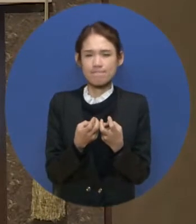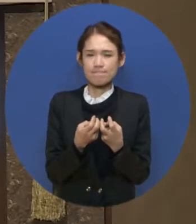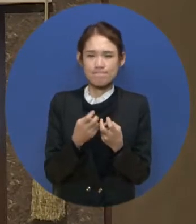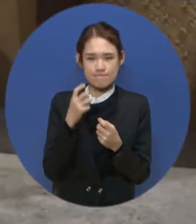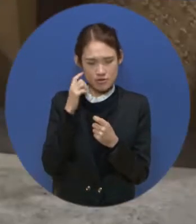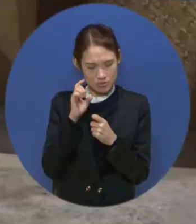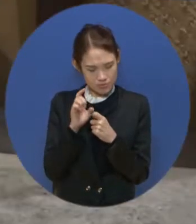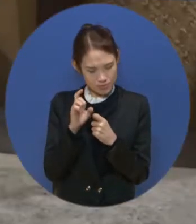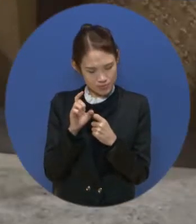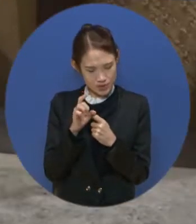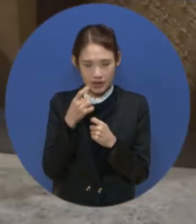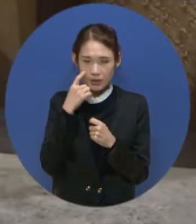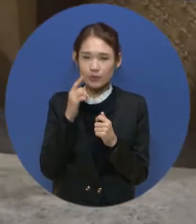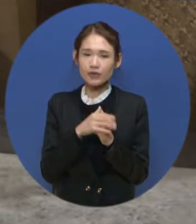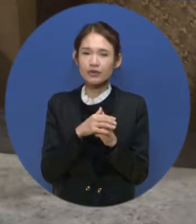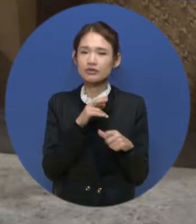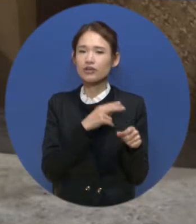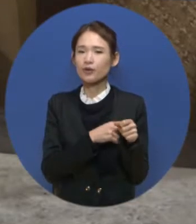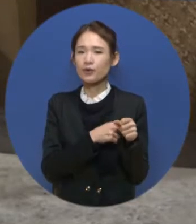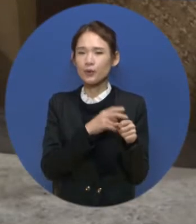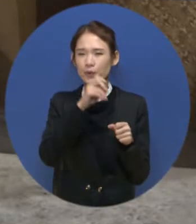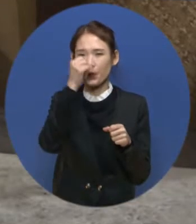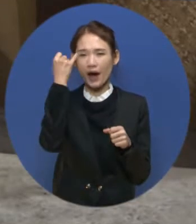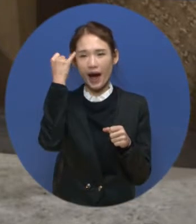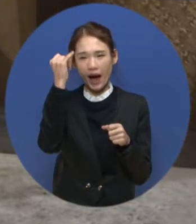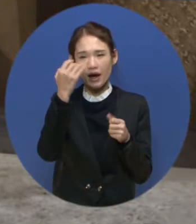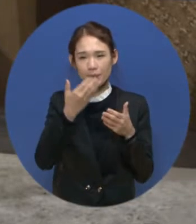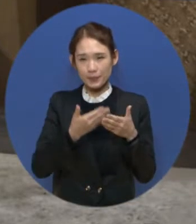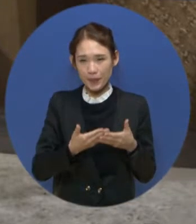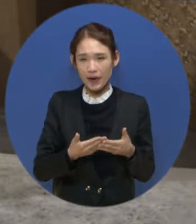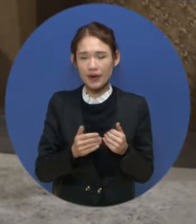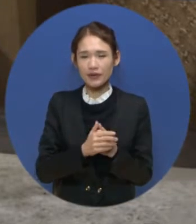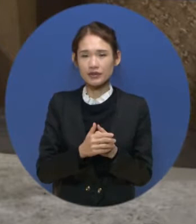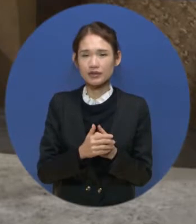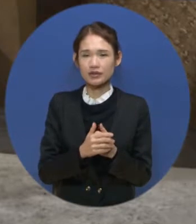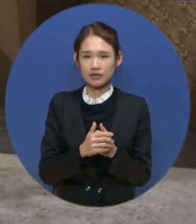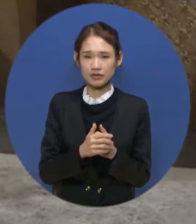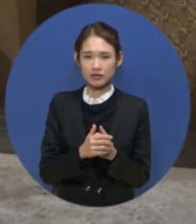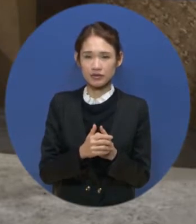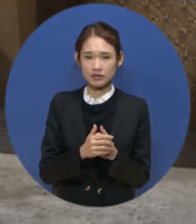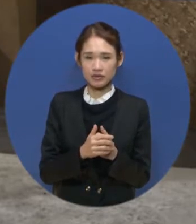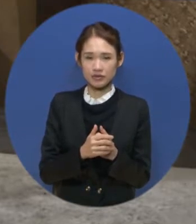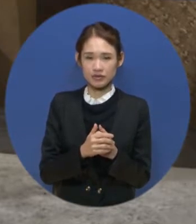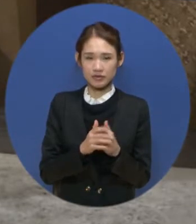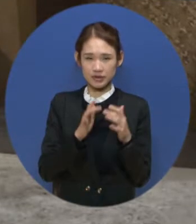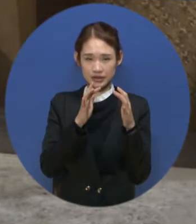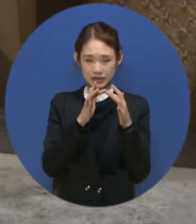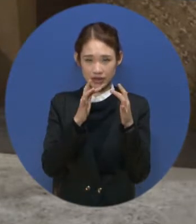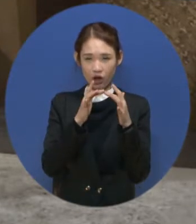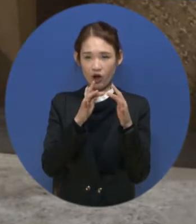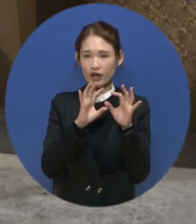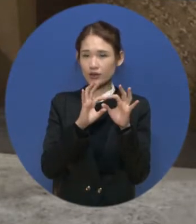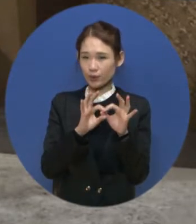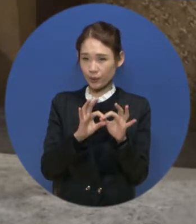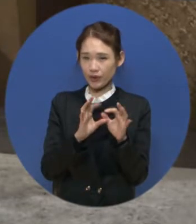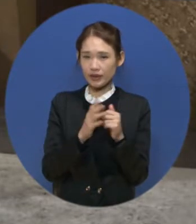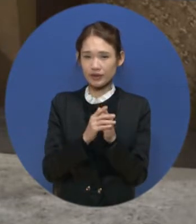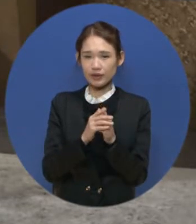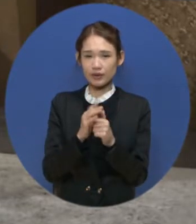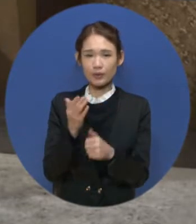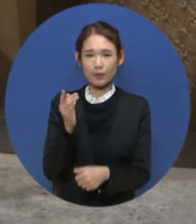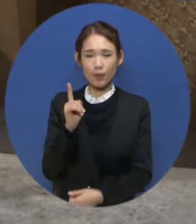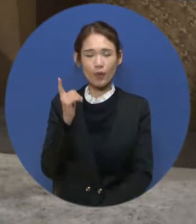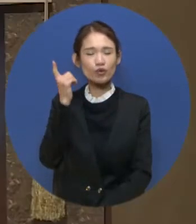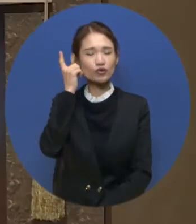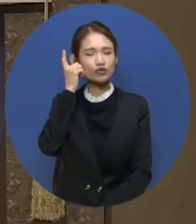또 선생님들이 또 좋은 아이디어를 많이 내더라고요. 그래서 어떤 아이디어 나왔나요? 온라인으로 네. 요즘은 이제 그 휴대폰